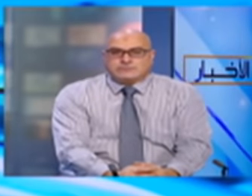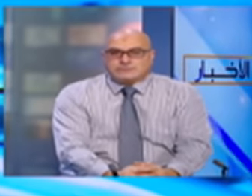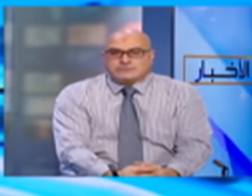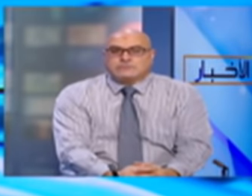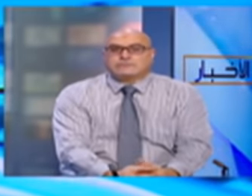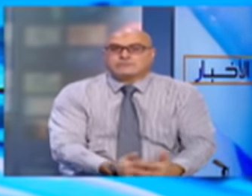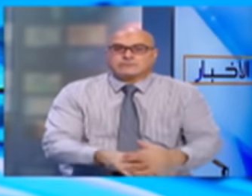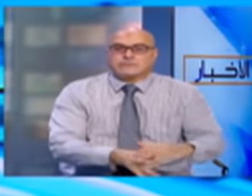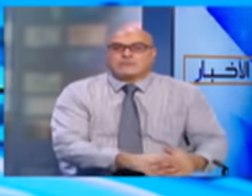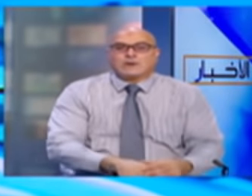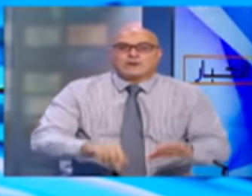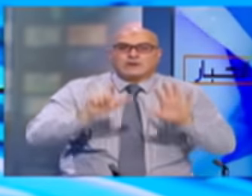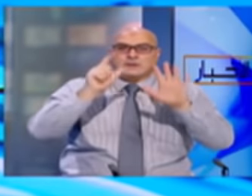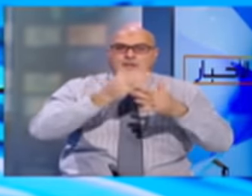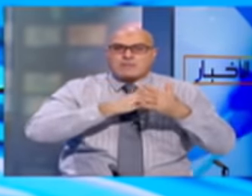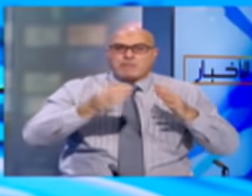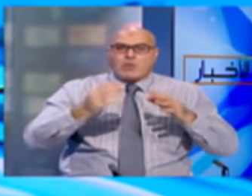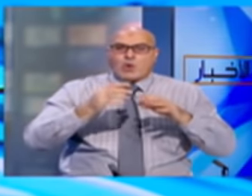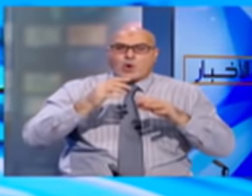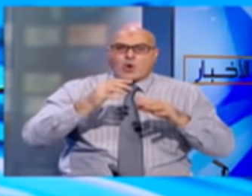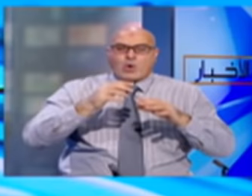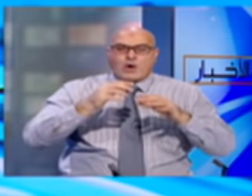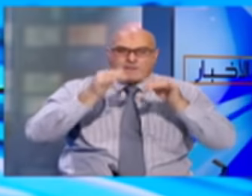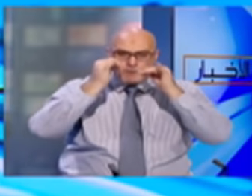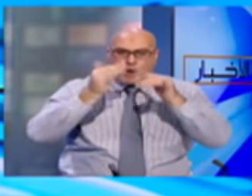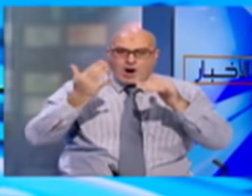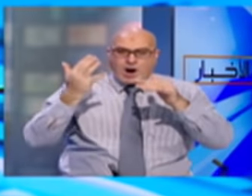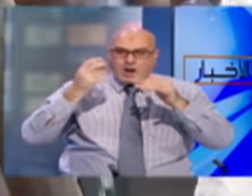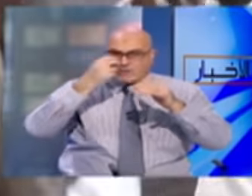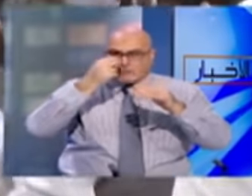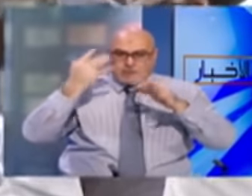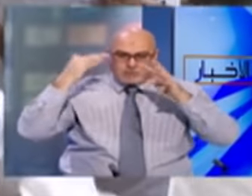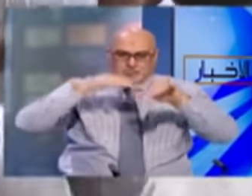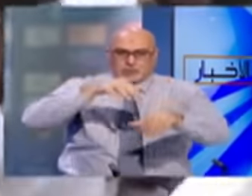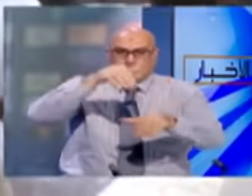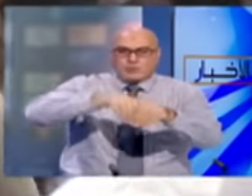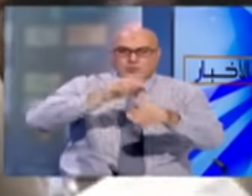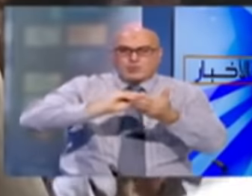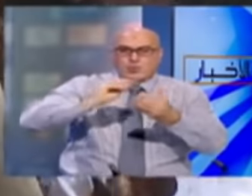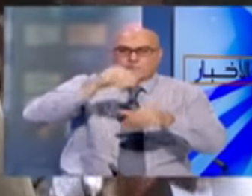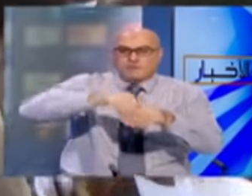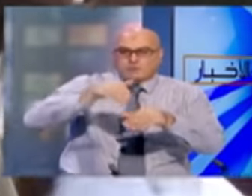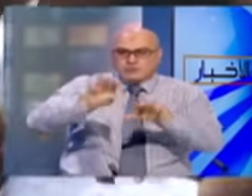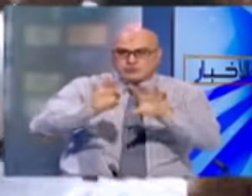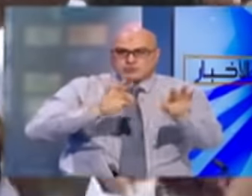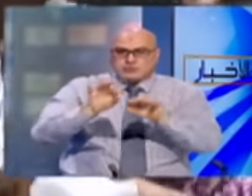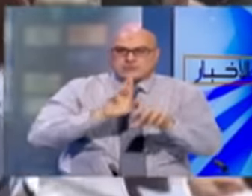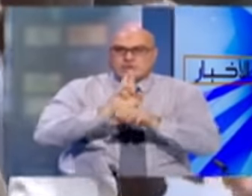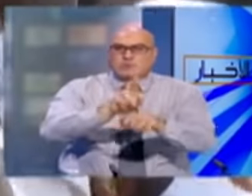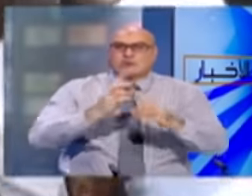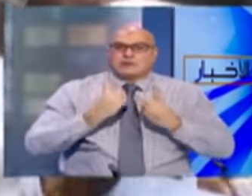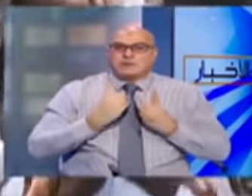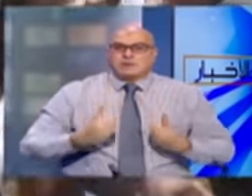أكثر من 7 ملايين ناخب إيفواري يتوجهون اليوم إلى صناديق الاقتراع لاختيار ممثليهم